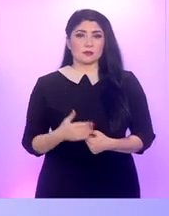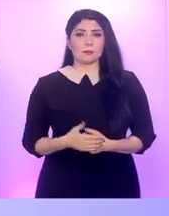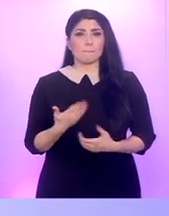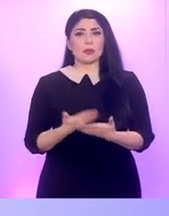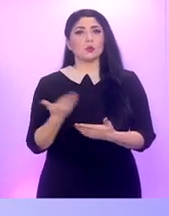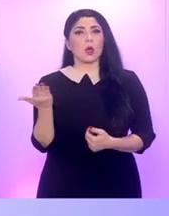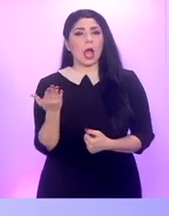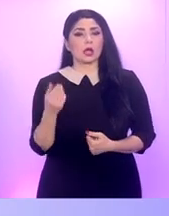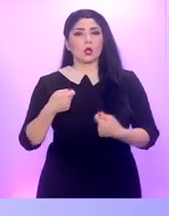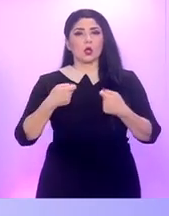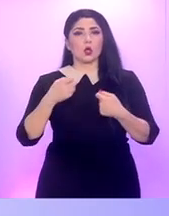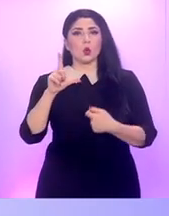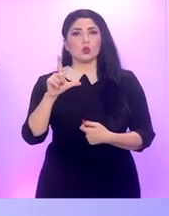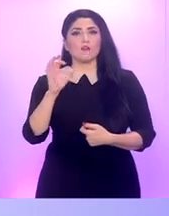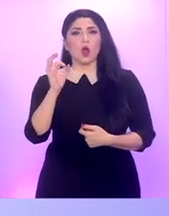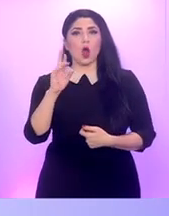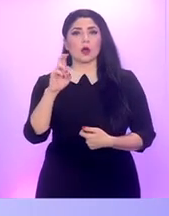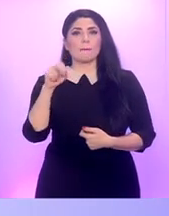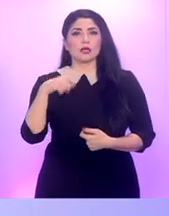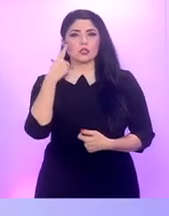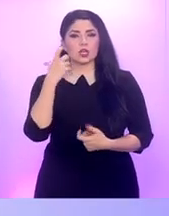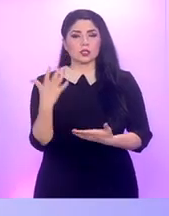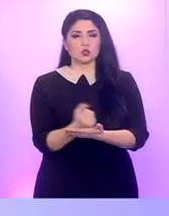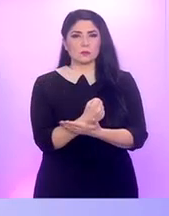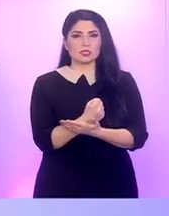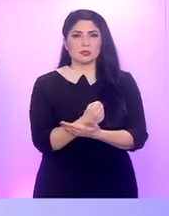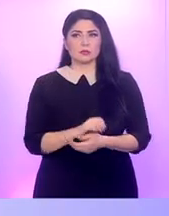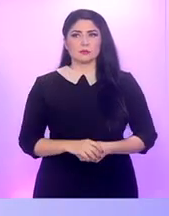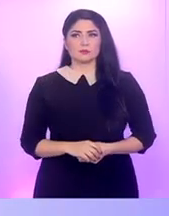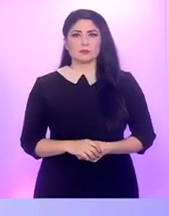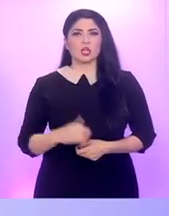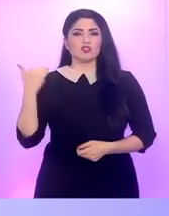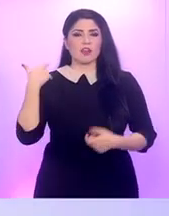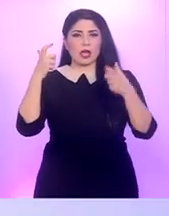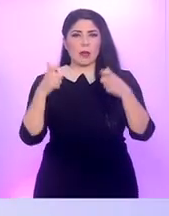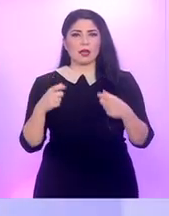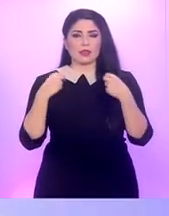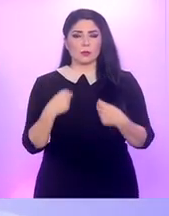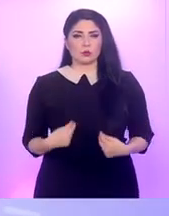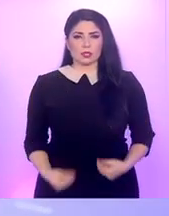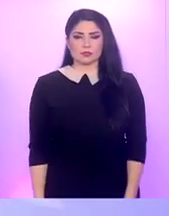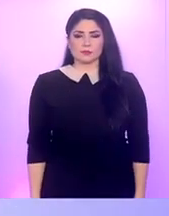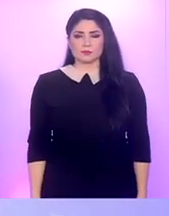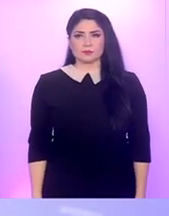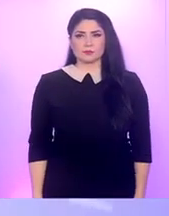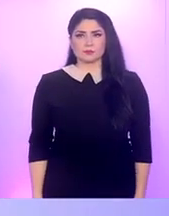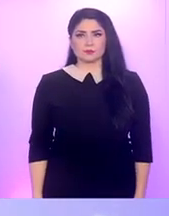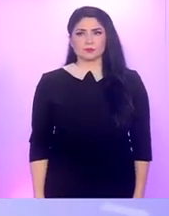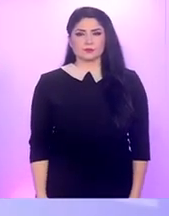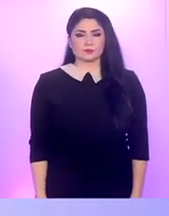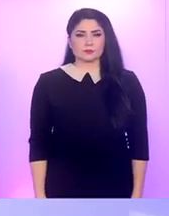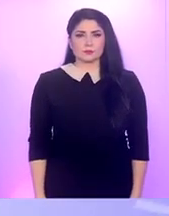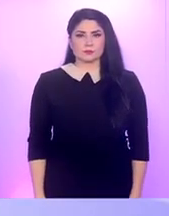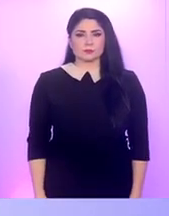motivul pentru care domnul Ludovic Orban încearcă să obțină acea funcție de șef al Camerei